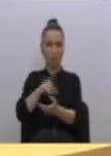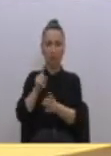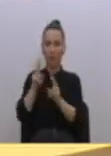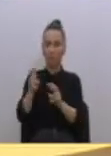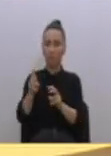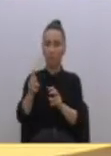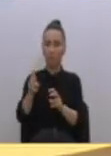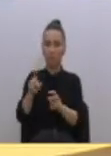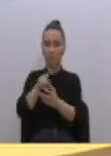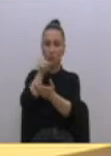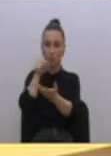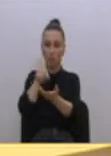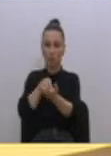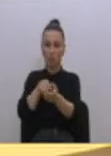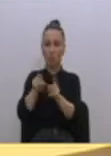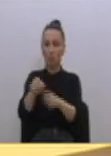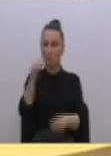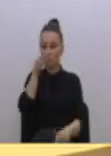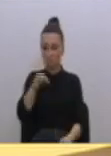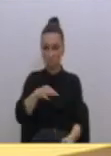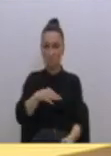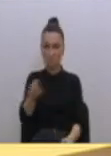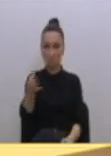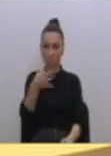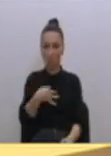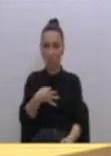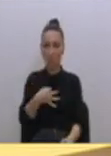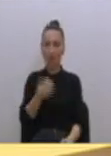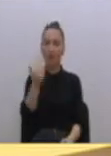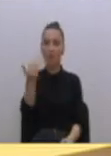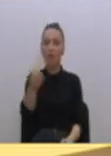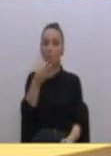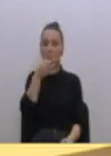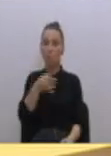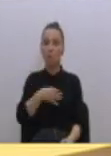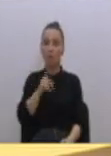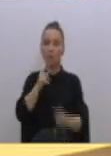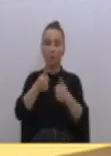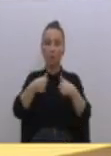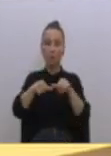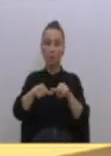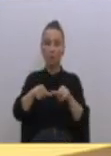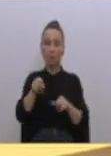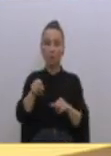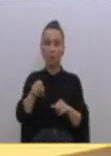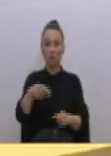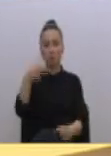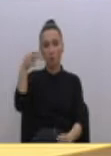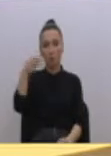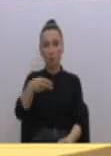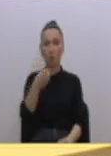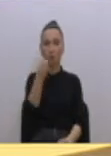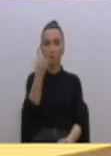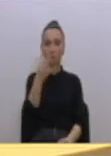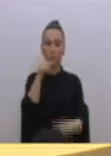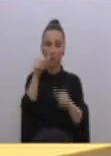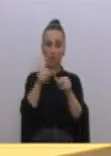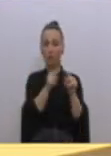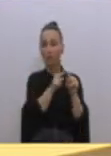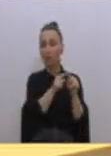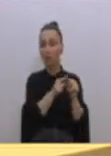მაშინ შეკითხვა და მე მინდა ასევე პასუხი გამცეთ. თქვენი პასუხი იყო კომიტეტის სტომაზე. 2014